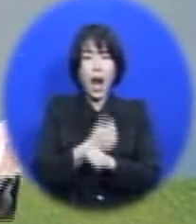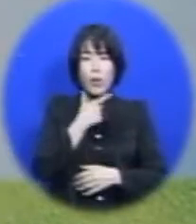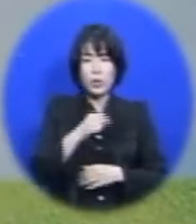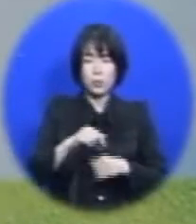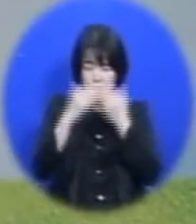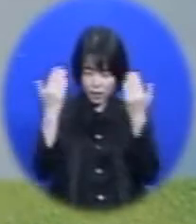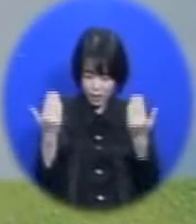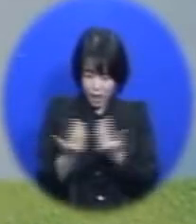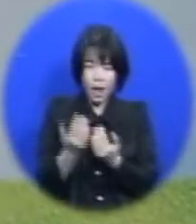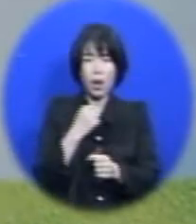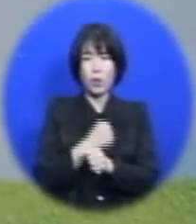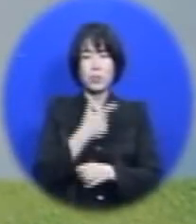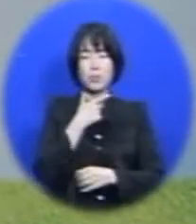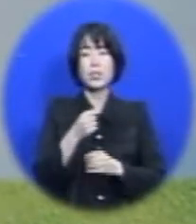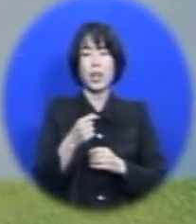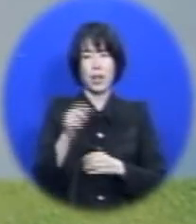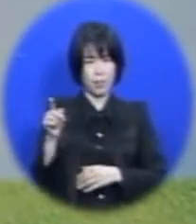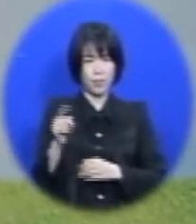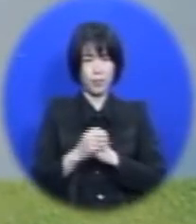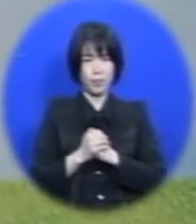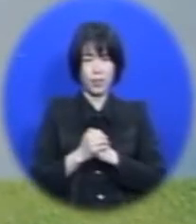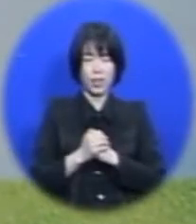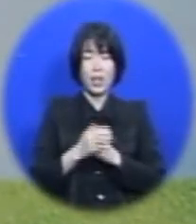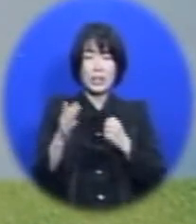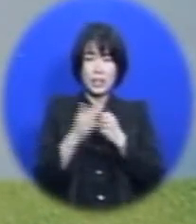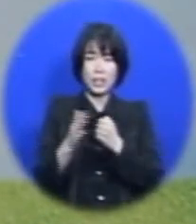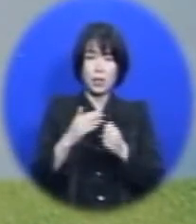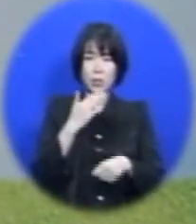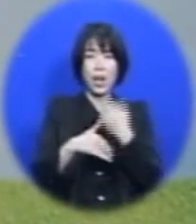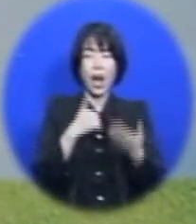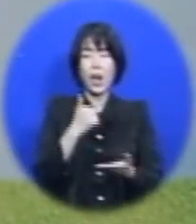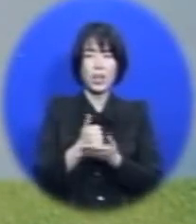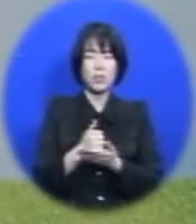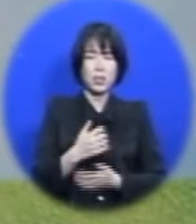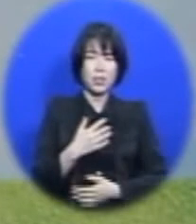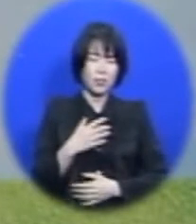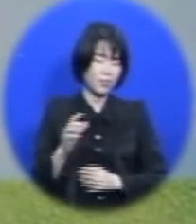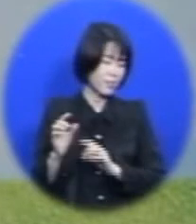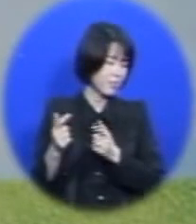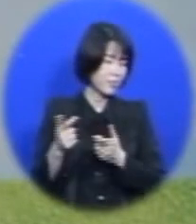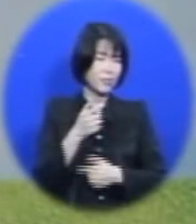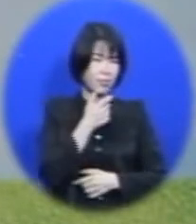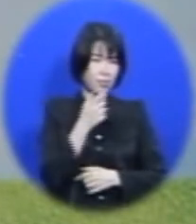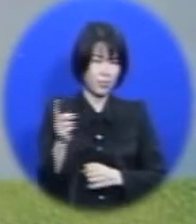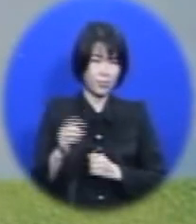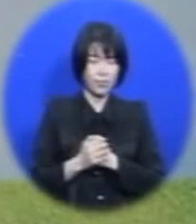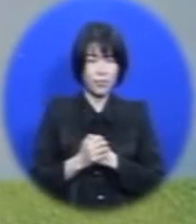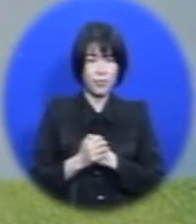하고 싶었던 사람이었어요, 그는. 그렇기 때문에 하나님이 거북스러운 존재였어요.